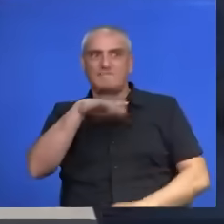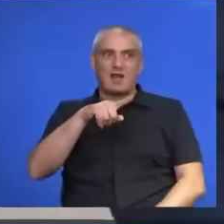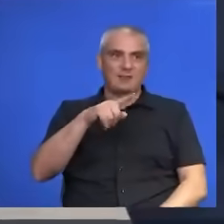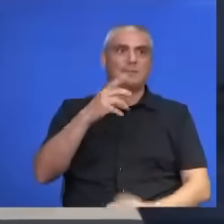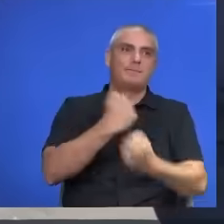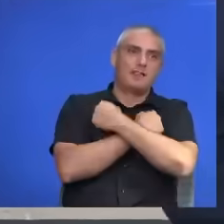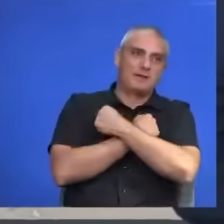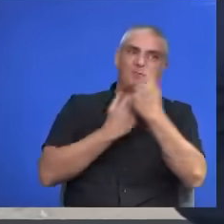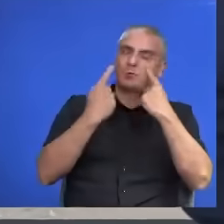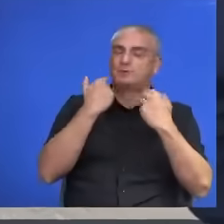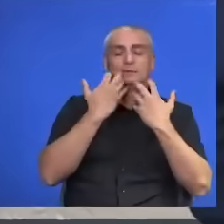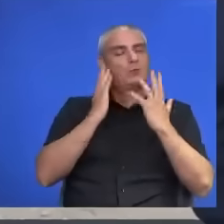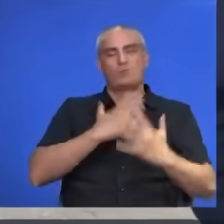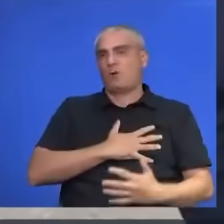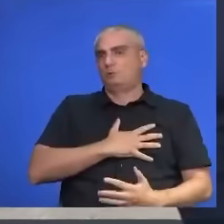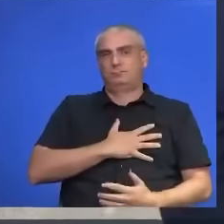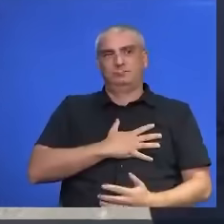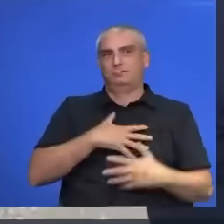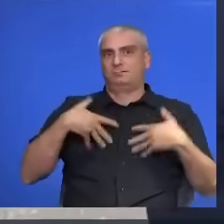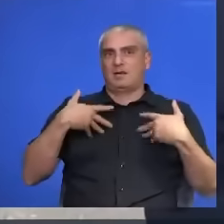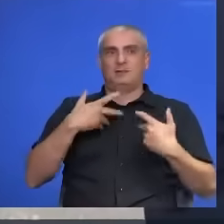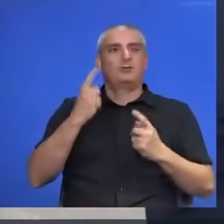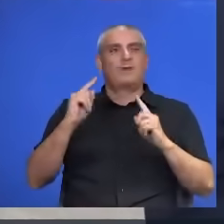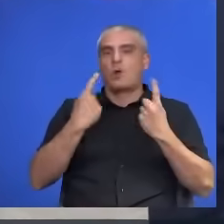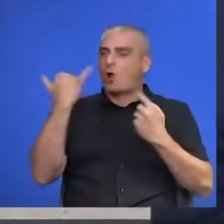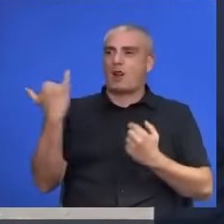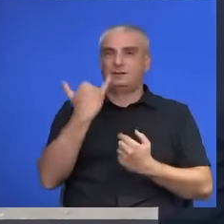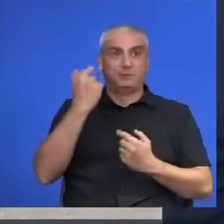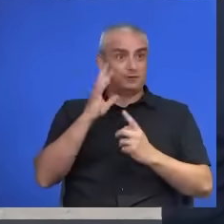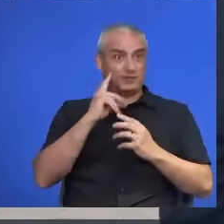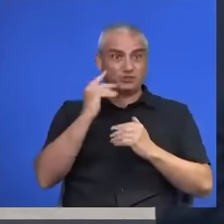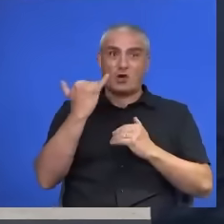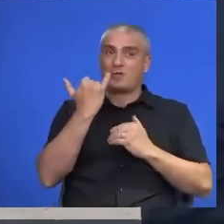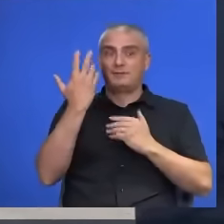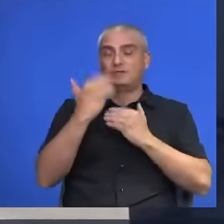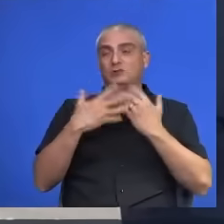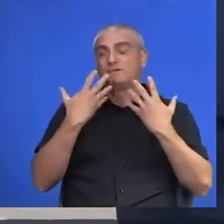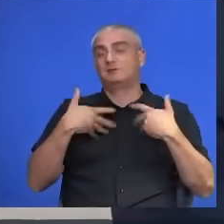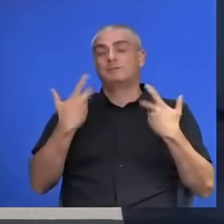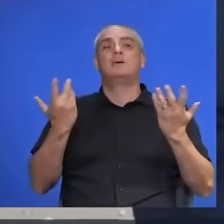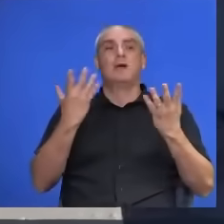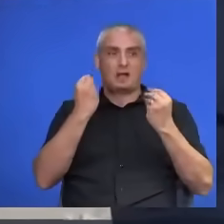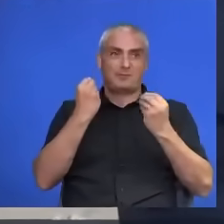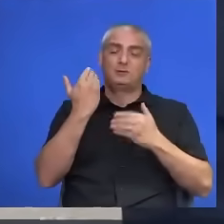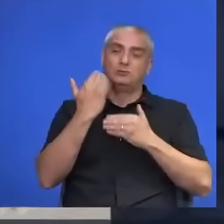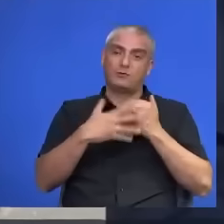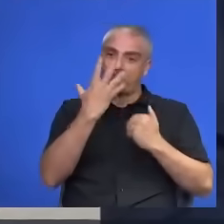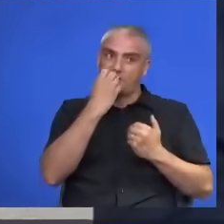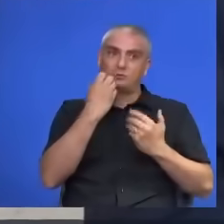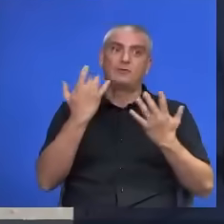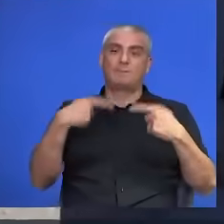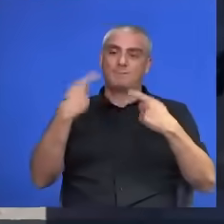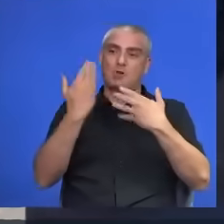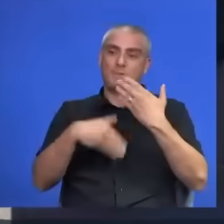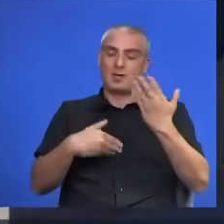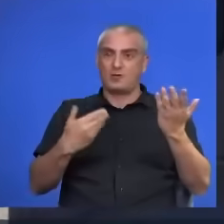סיפורים מרגשים וקורא לב, וזה קורה כל רגע כאן סביבו. אבל לא תמיד יש סוף שמח. נכון, היו הרבה הרבה סופים עצובים ביממה האחרונה. הרבה